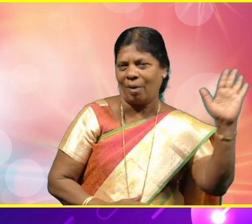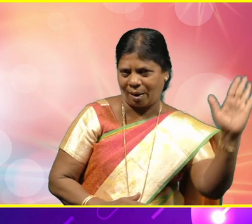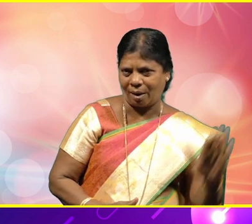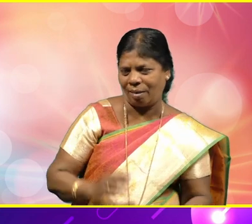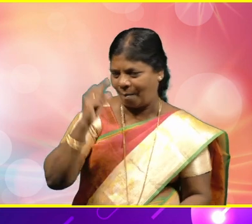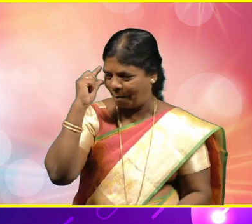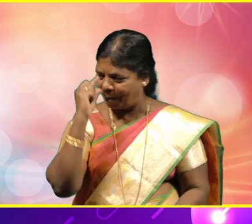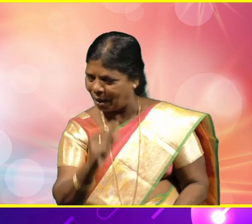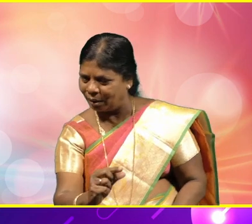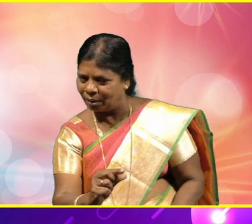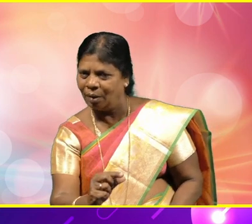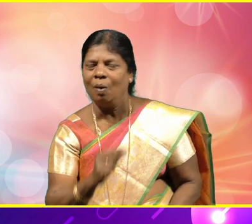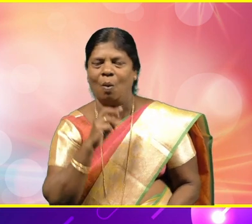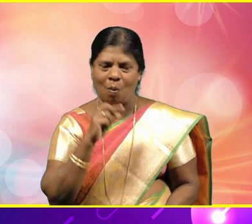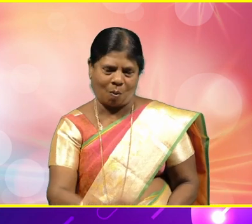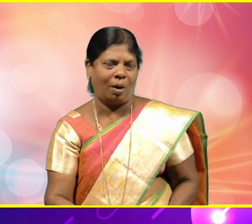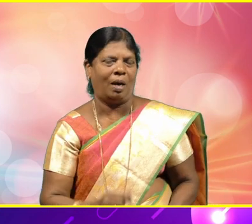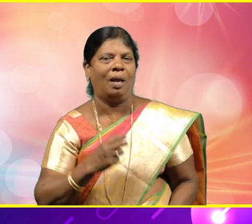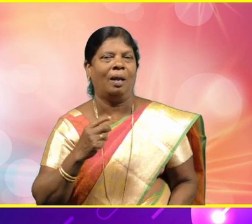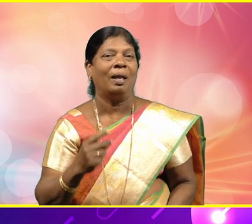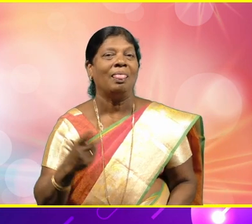கண்டு தனது வீட்டிற்கு